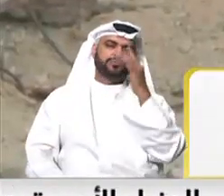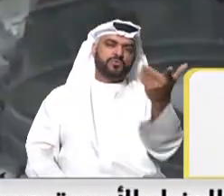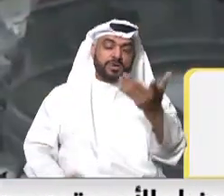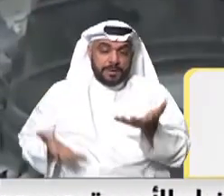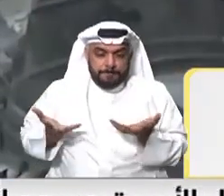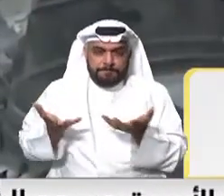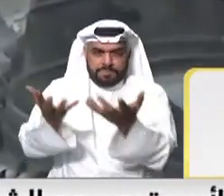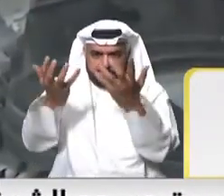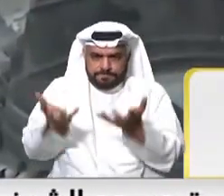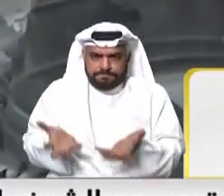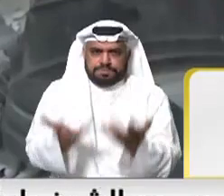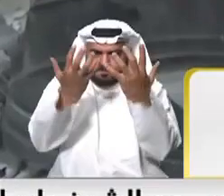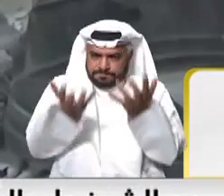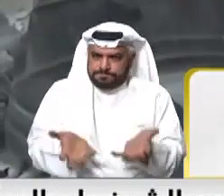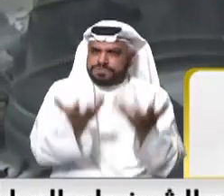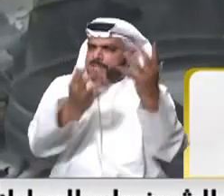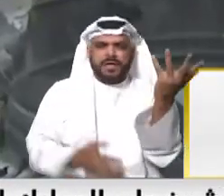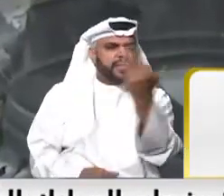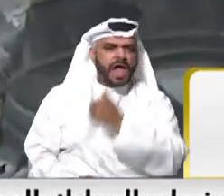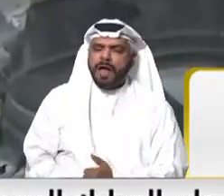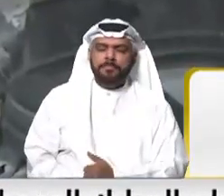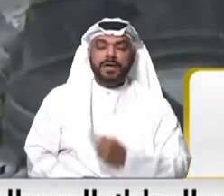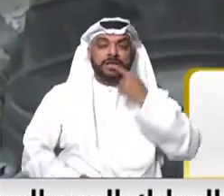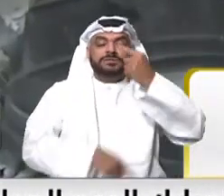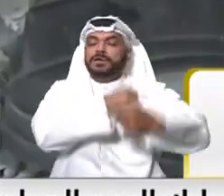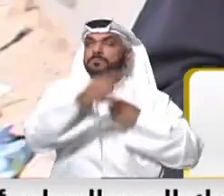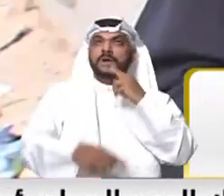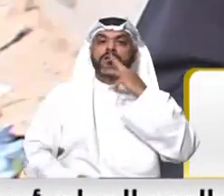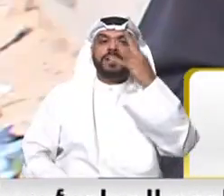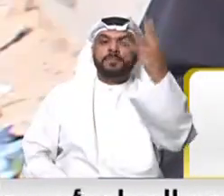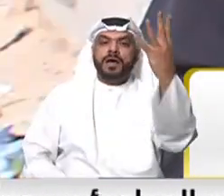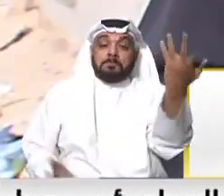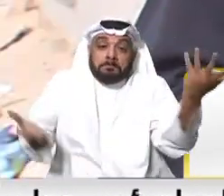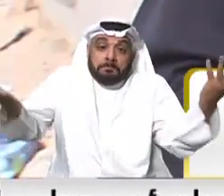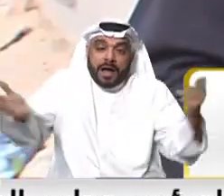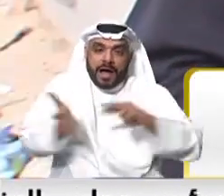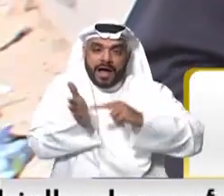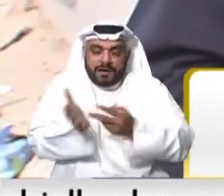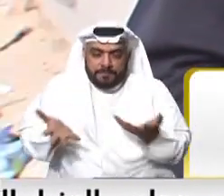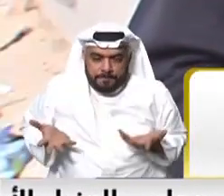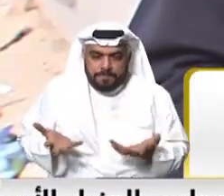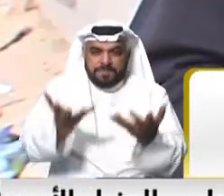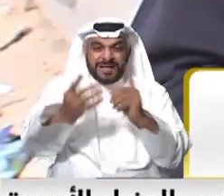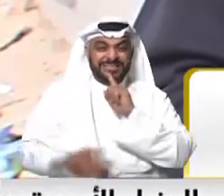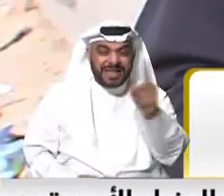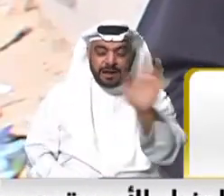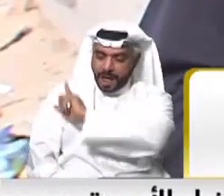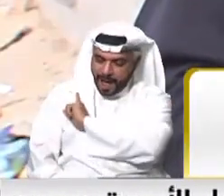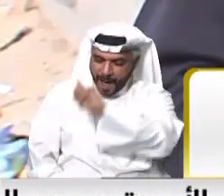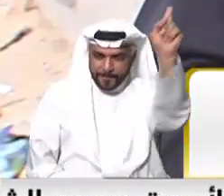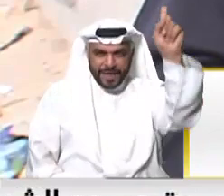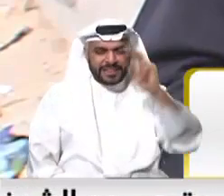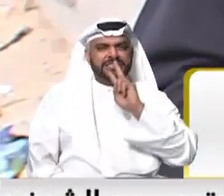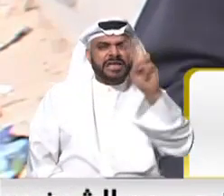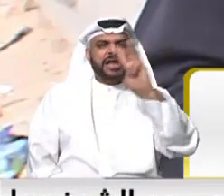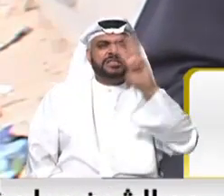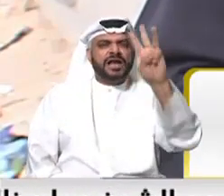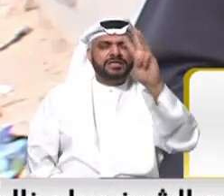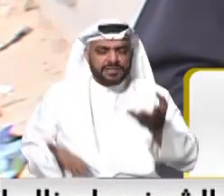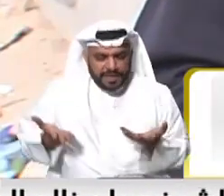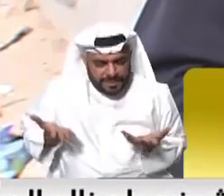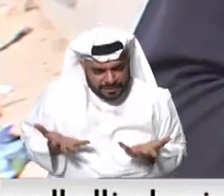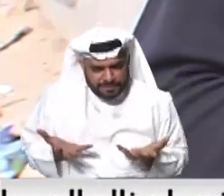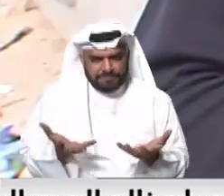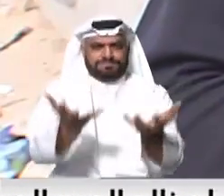إزالتها تستغرق عدة سنوات. حصيلة مجازر الاحتلال بحق الأبرياء مرتفعة، لتصبح